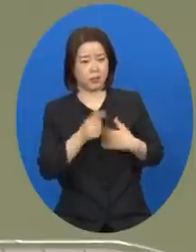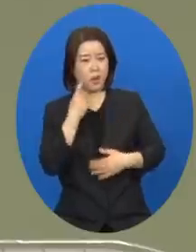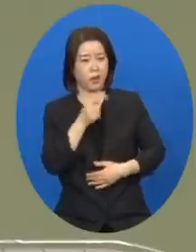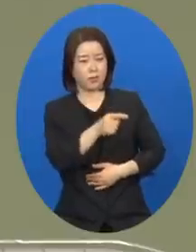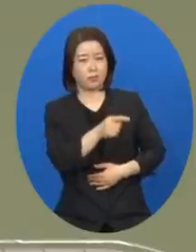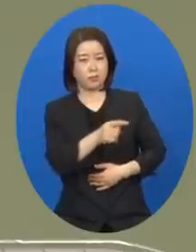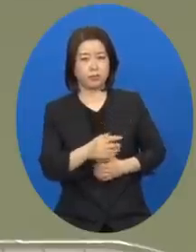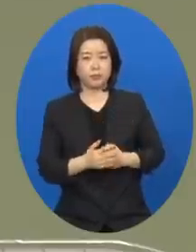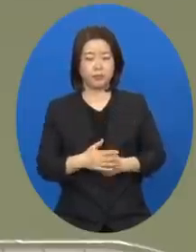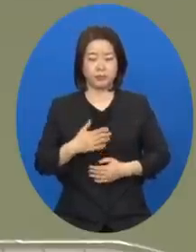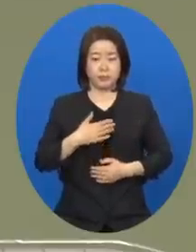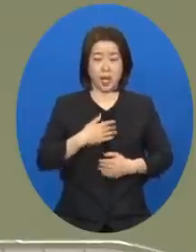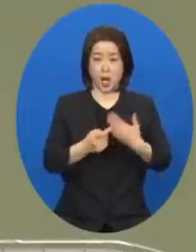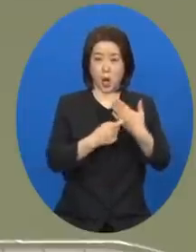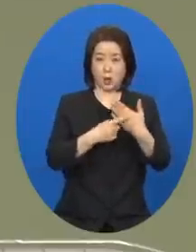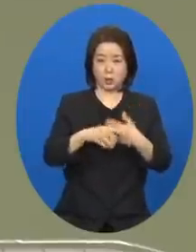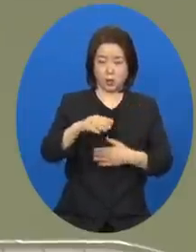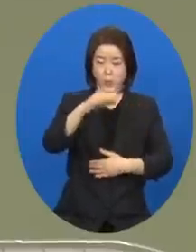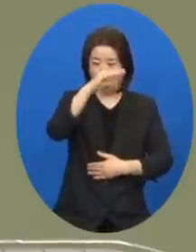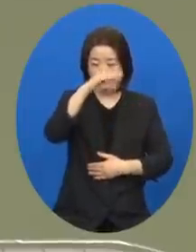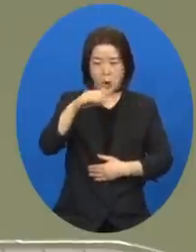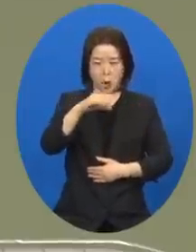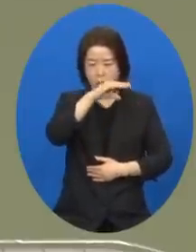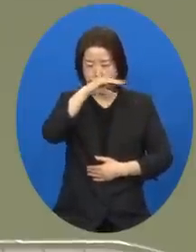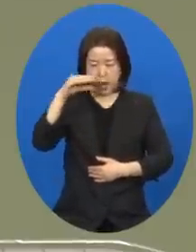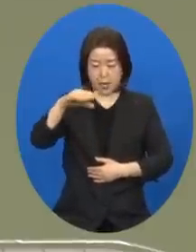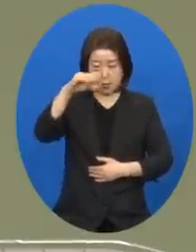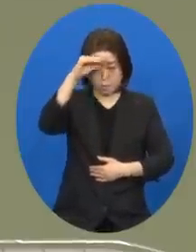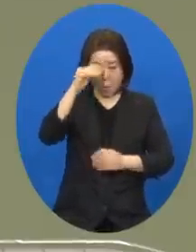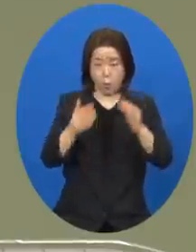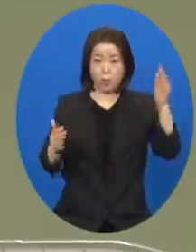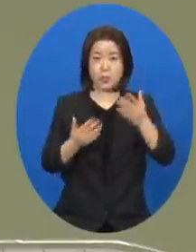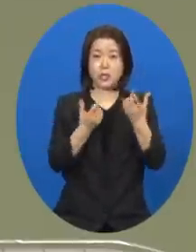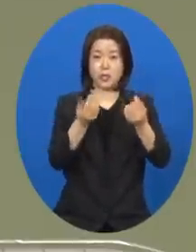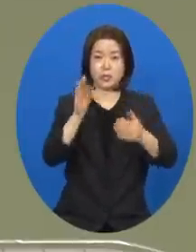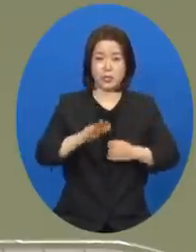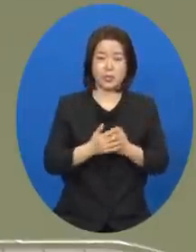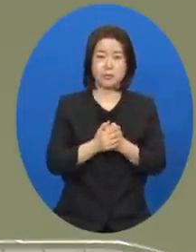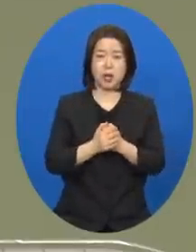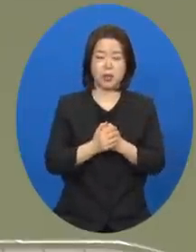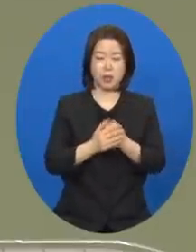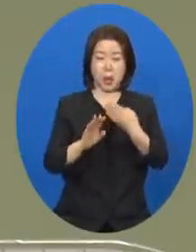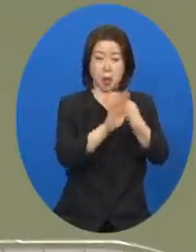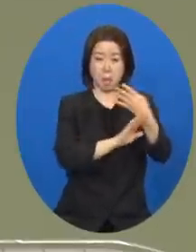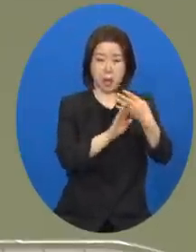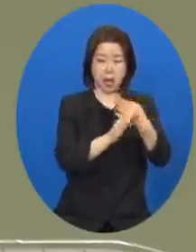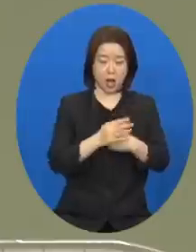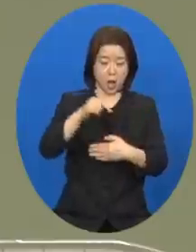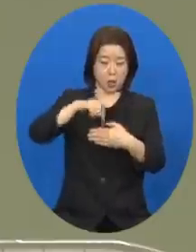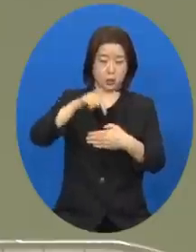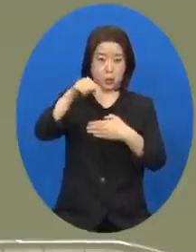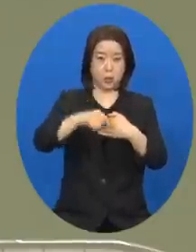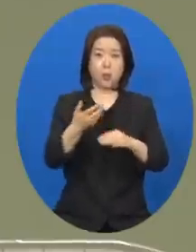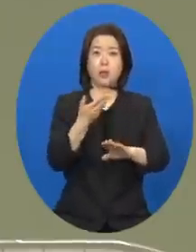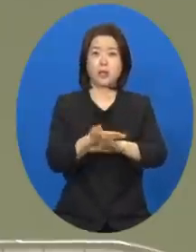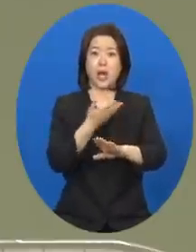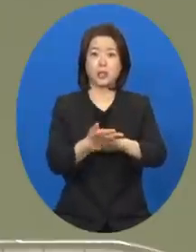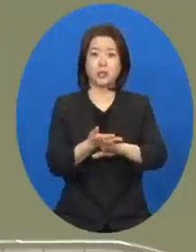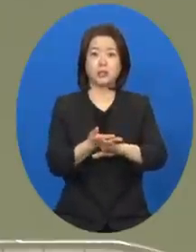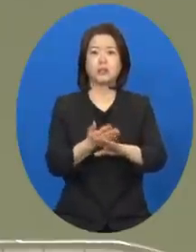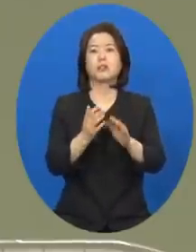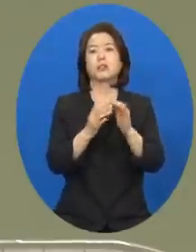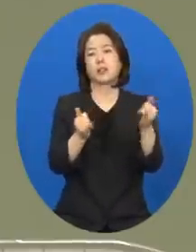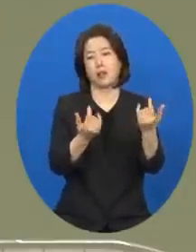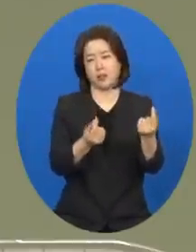저는 모범생 같았지만 실제로는 완전히 바리새인 같이 겉하고 속하고가 다른